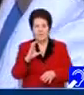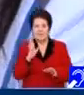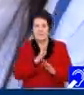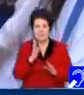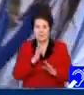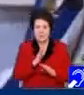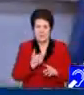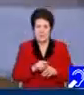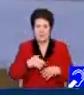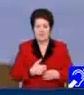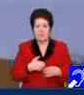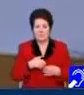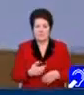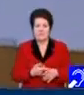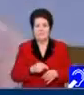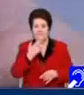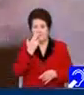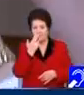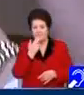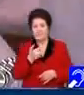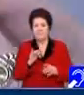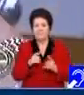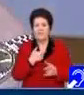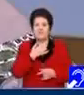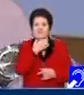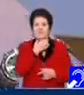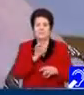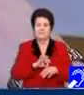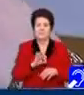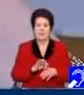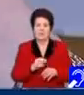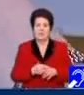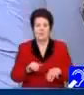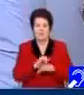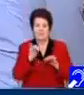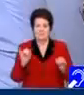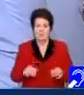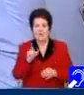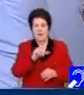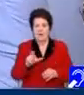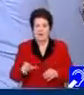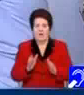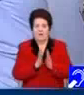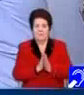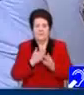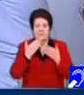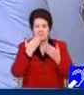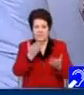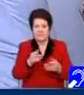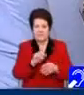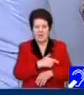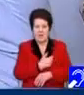precum febră, tuse, secreții nazale și dureri în gât. Pentru prevenirea răspândirii bolii, oamenii sunt rugați să se adreseze la medic